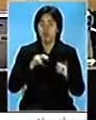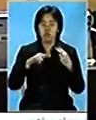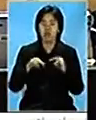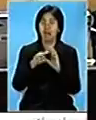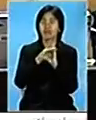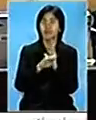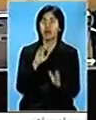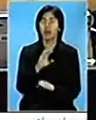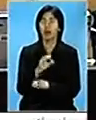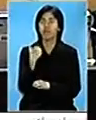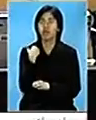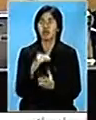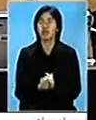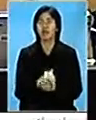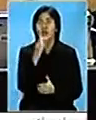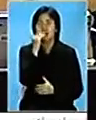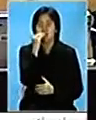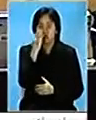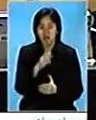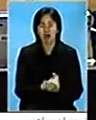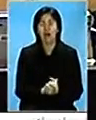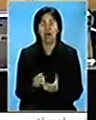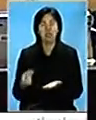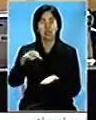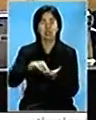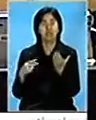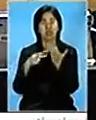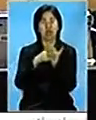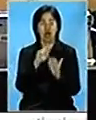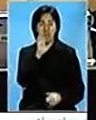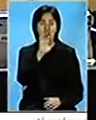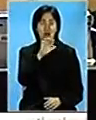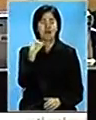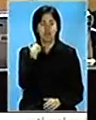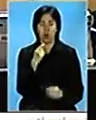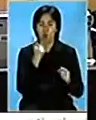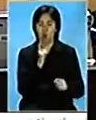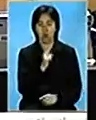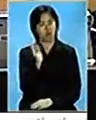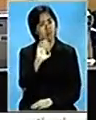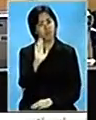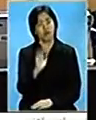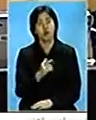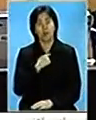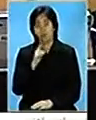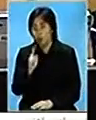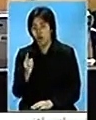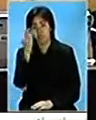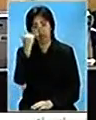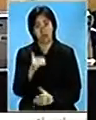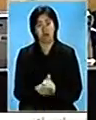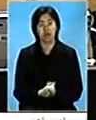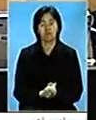อยู่ท่านพูดกับผมแล้วอยู่อีกฝั่งนึงลุกขึ้นมาสอดแทรกแล้วตะโกนต่อว่ากันอย่างนี้ผมไม่ตำหนิอีกฝั่งนึงได้อย่างไร